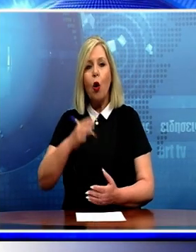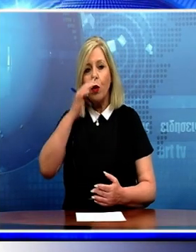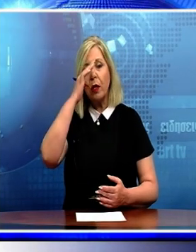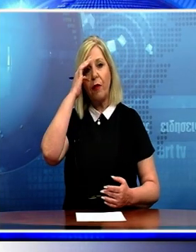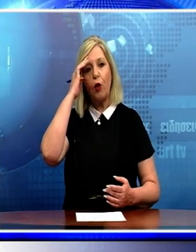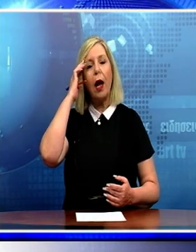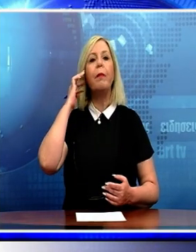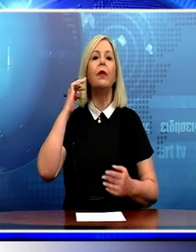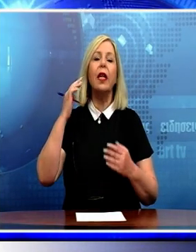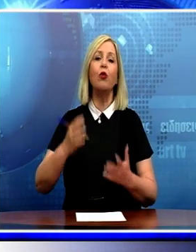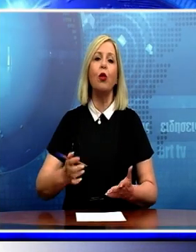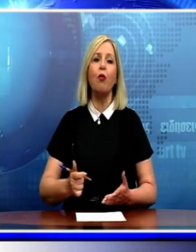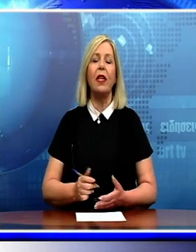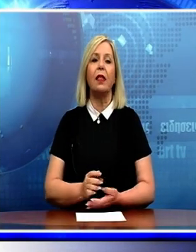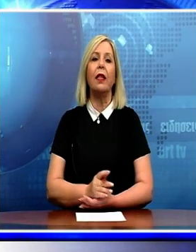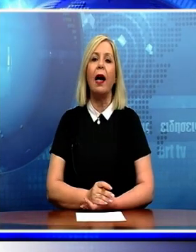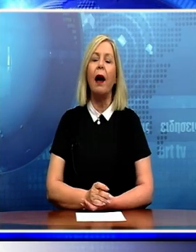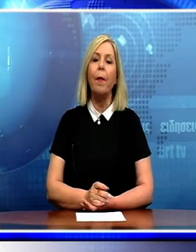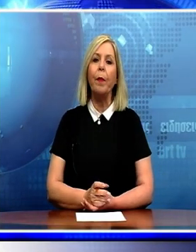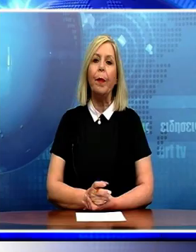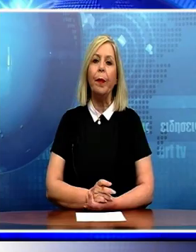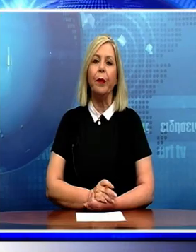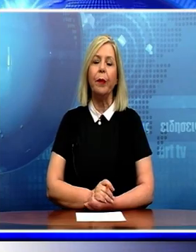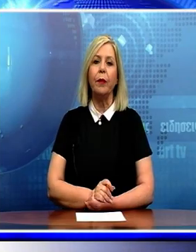εσάς όσον αφορά τέτοιου είδους περιστατικά?